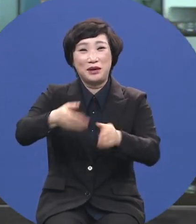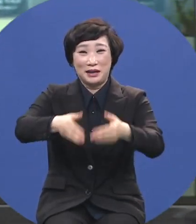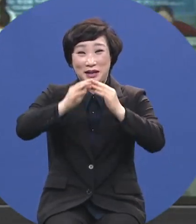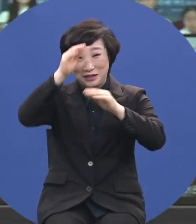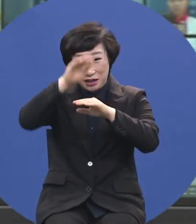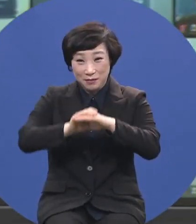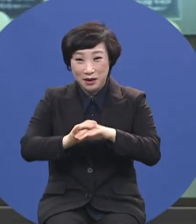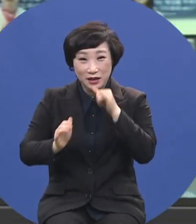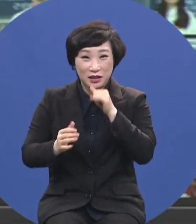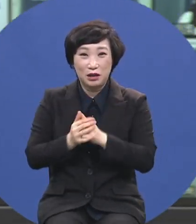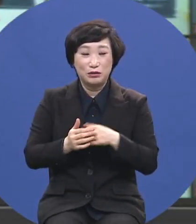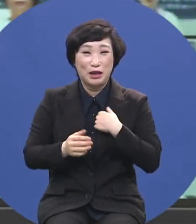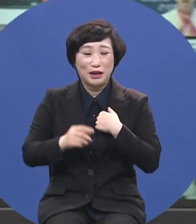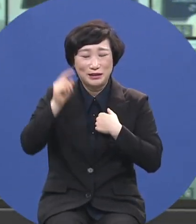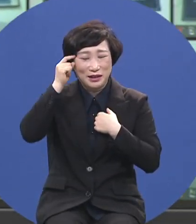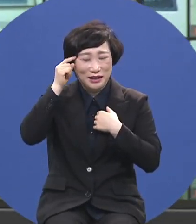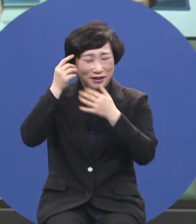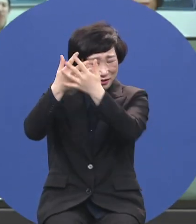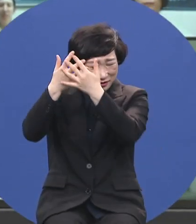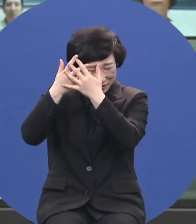생각이 듭니다. 예,